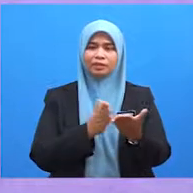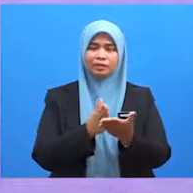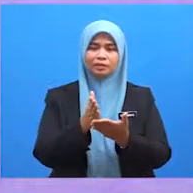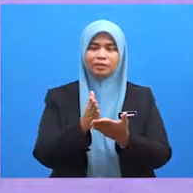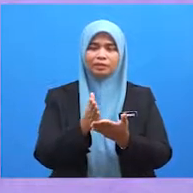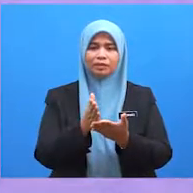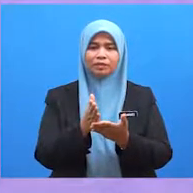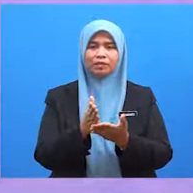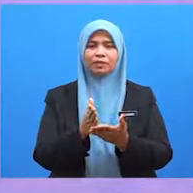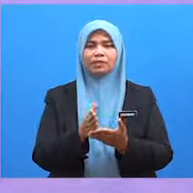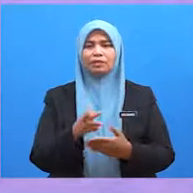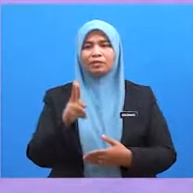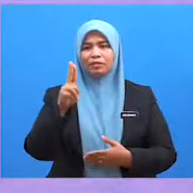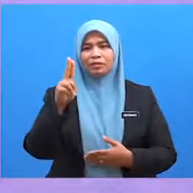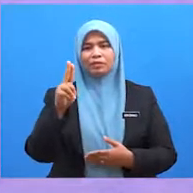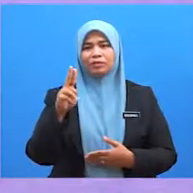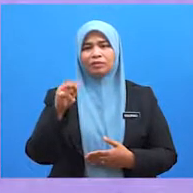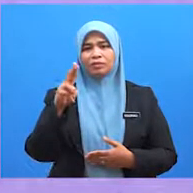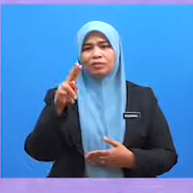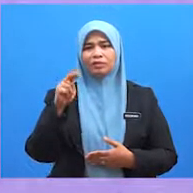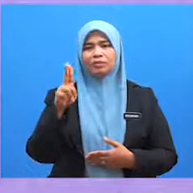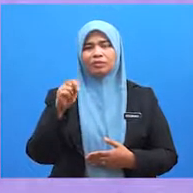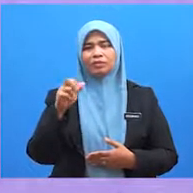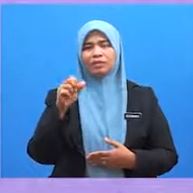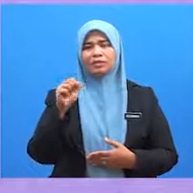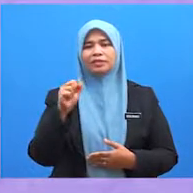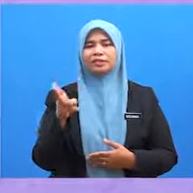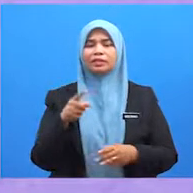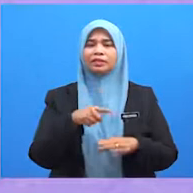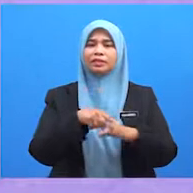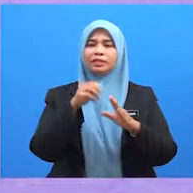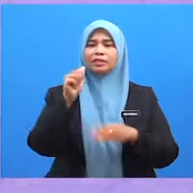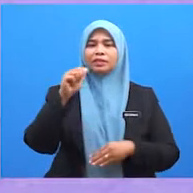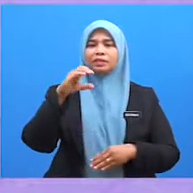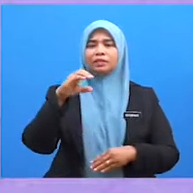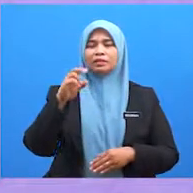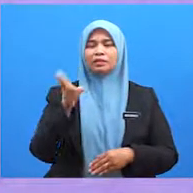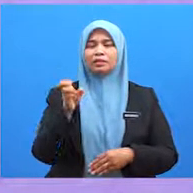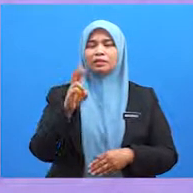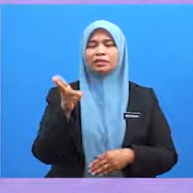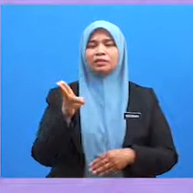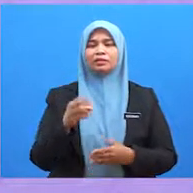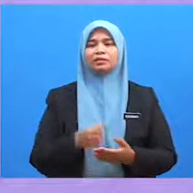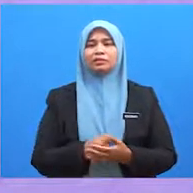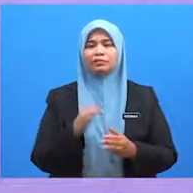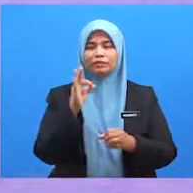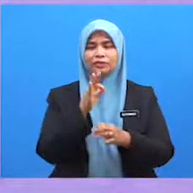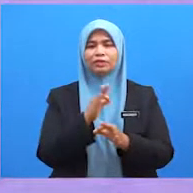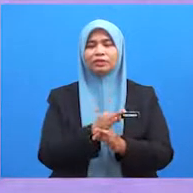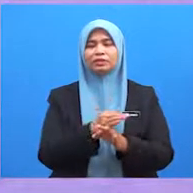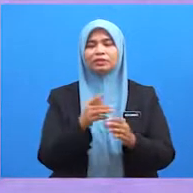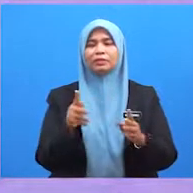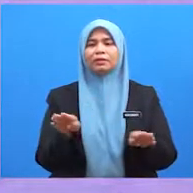Seterusnya, Muanasah di Aceh berfungsi sebagai pusat kebudayaan dan pusat pendidikan.